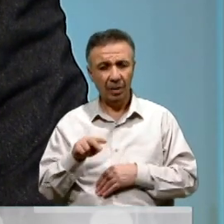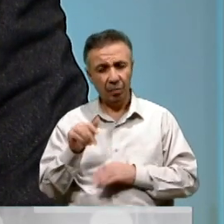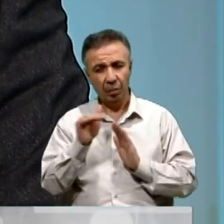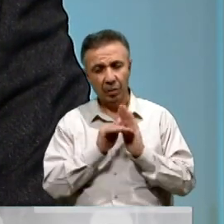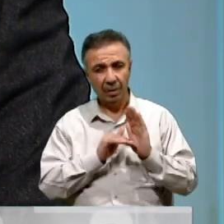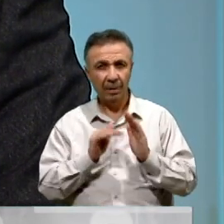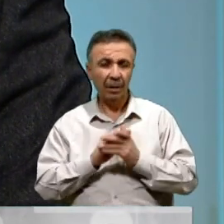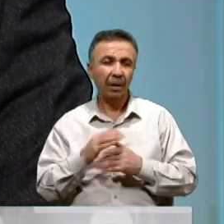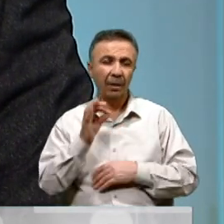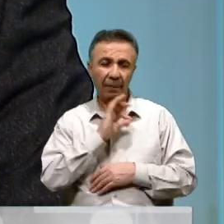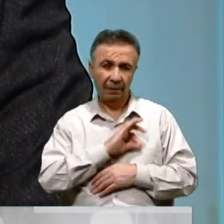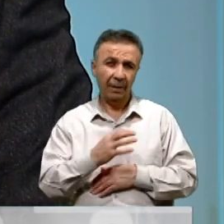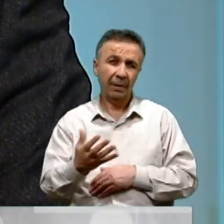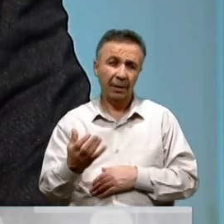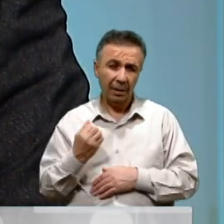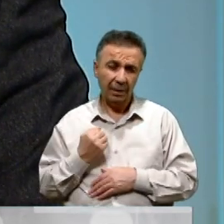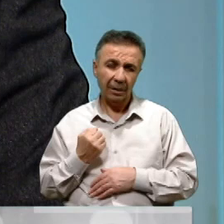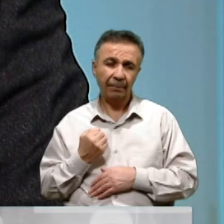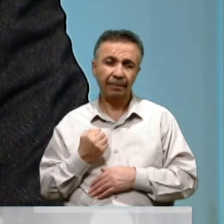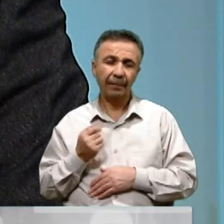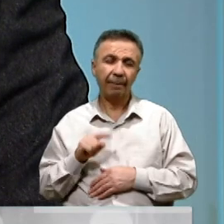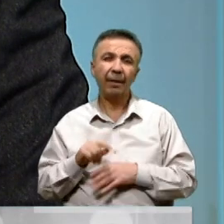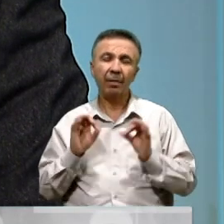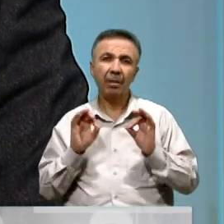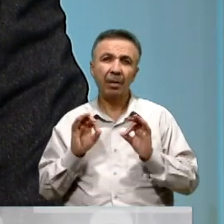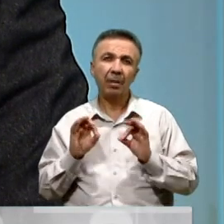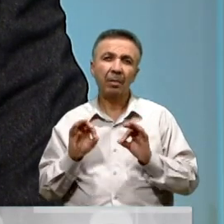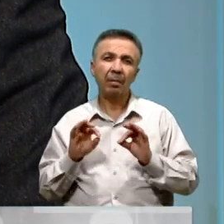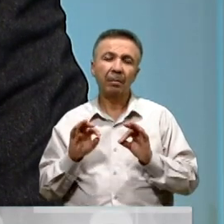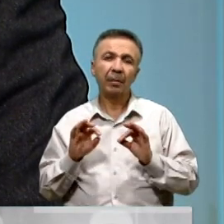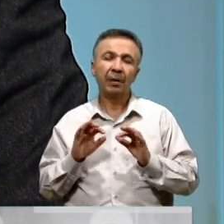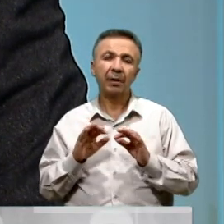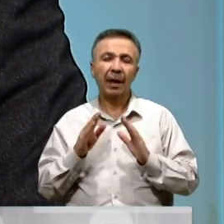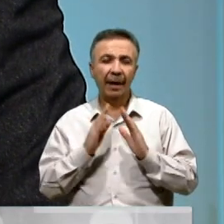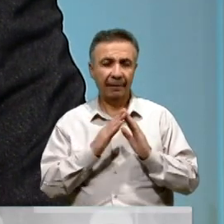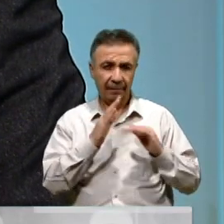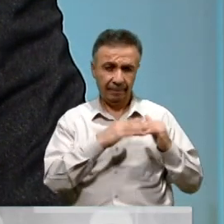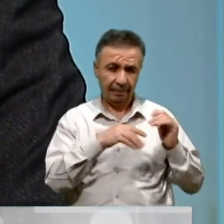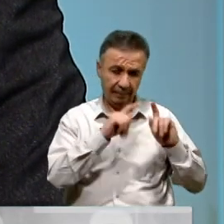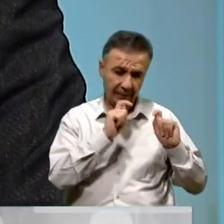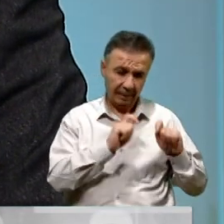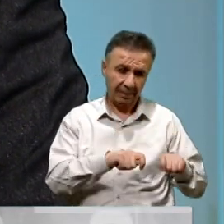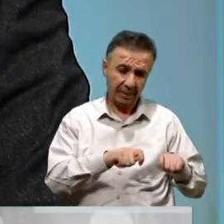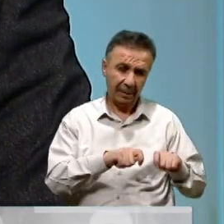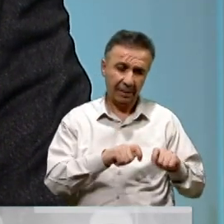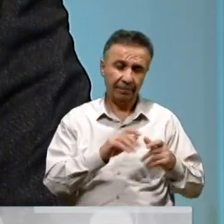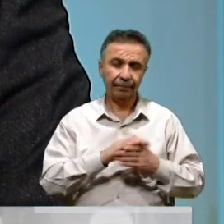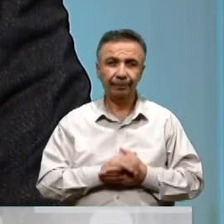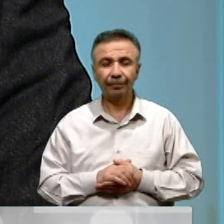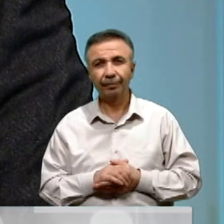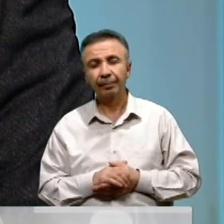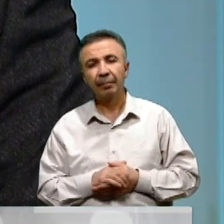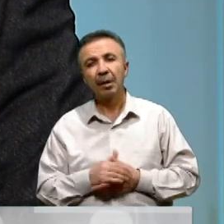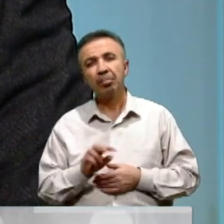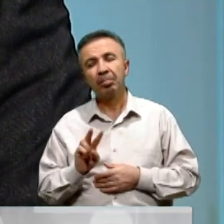programlardan faydalanır ve bu şekilde evini yaptırır, kentsel dönüşümünü sağlar.